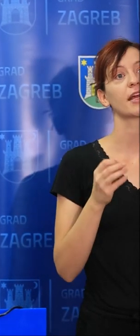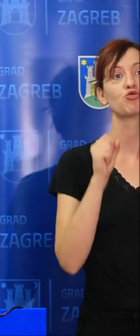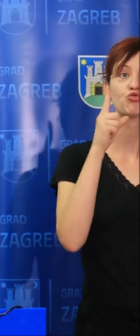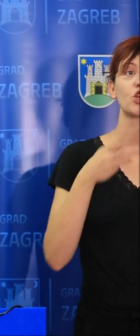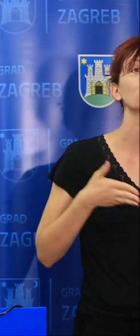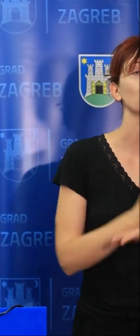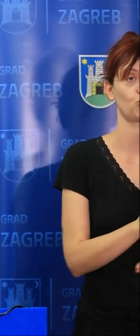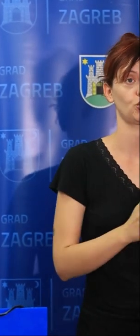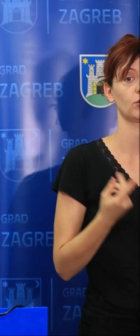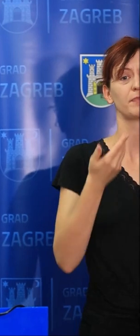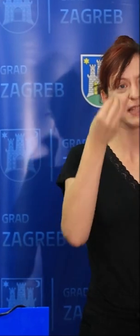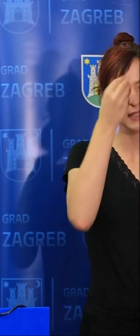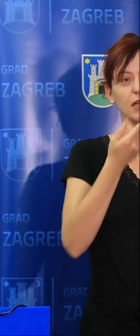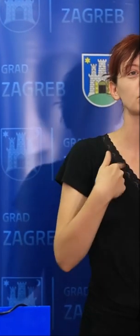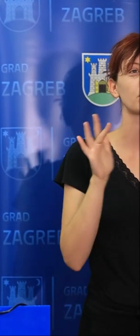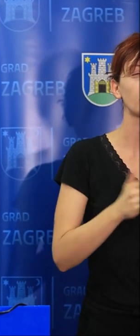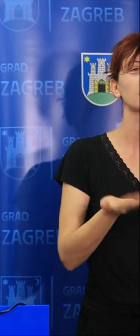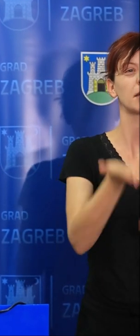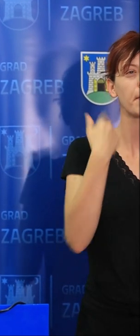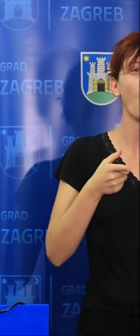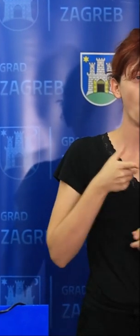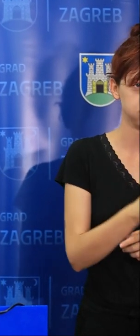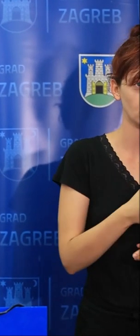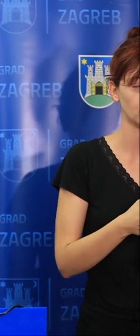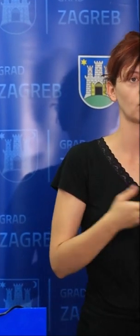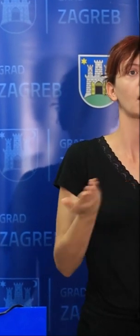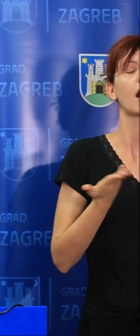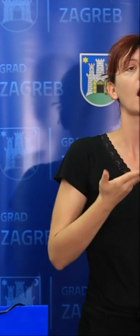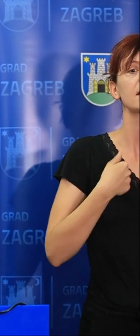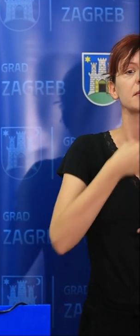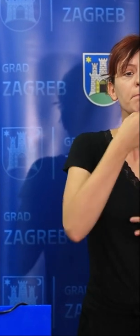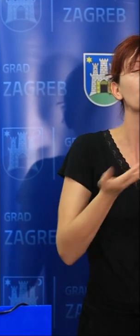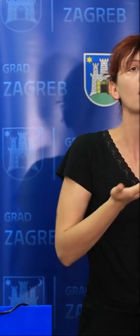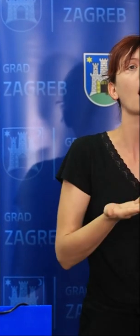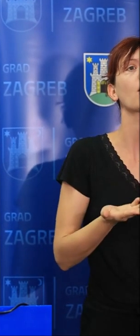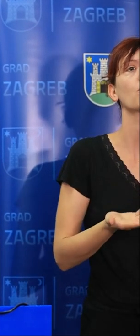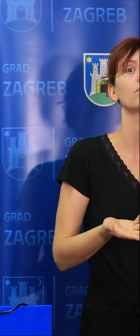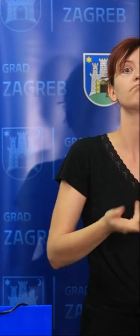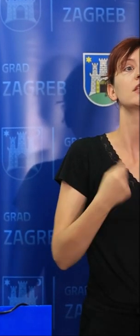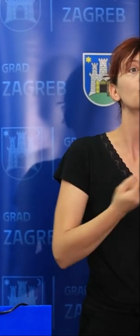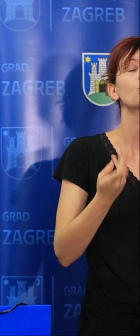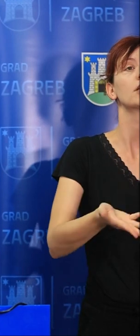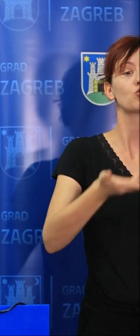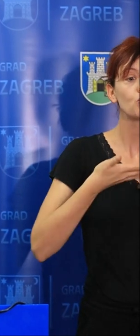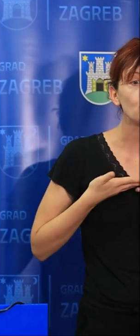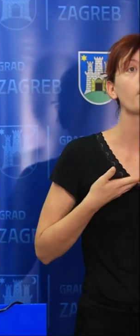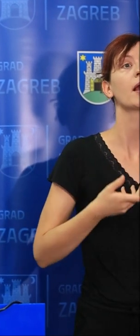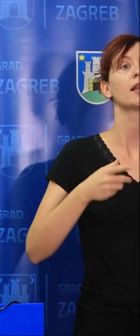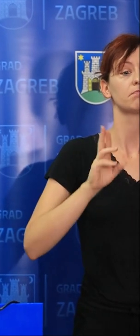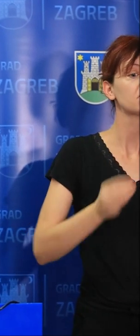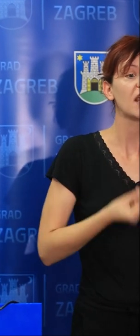došlo do ubojstva, znači, prvo pitanje koje sam postavio je bilo kako je uopće došlo, kako je uopće uneseno oružje u taj noćni